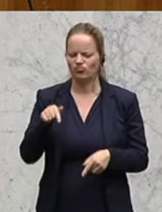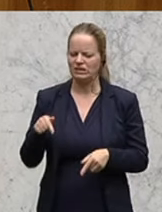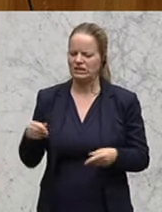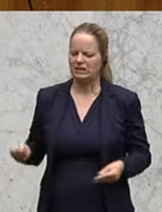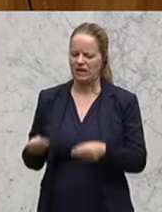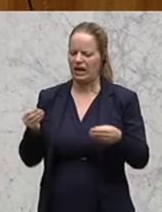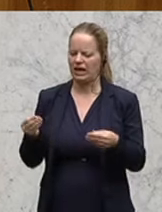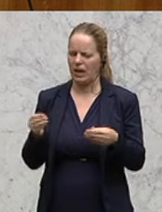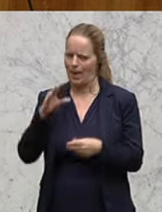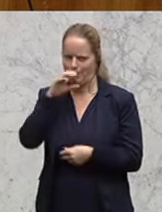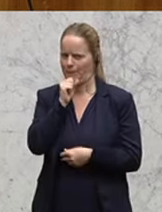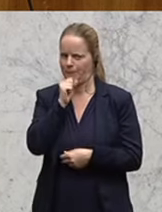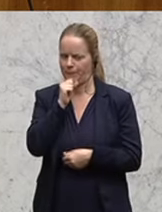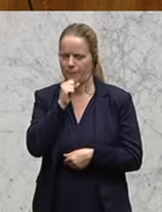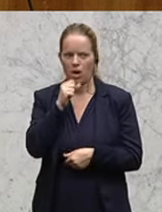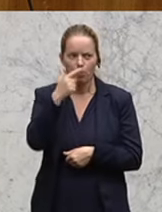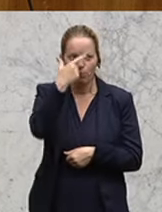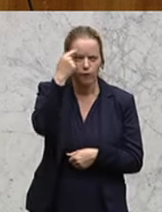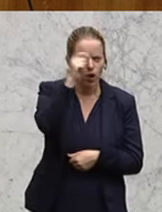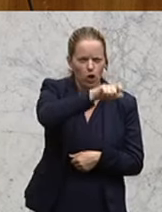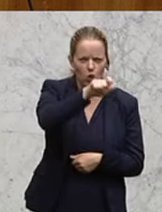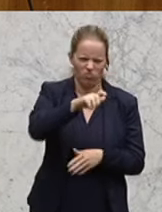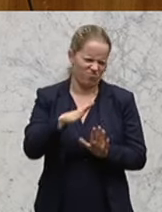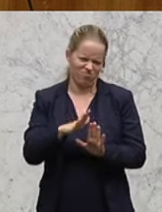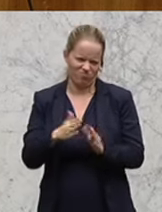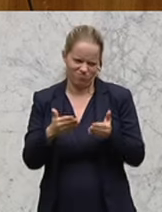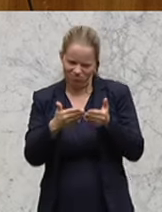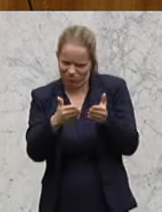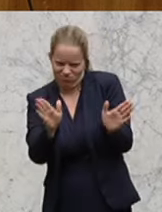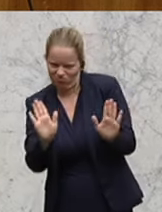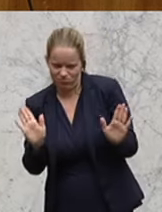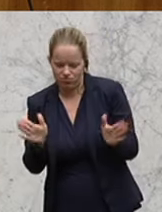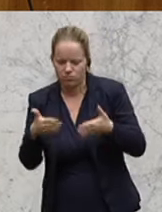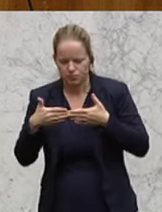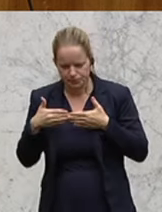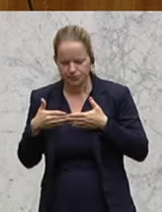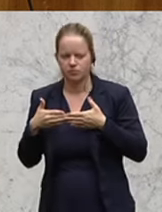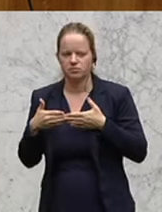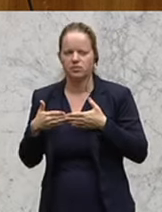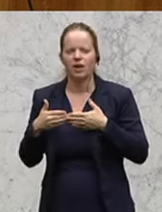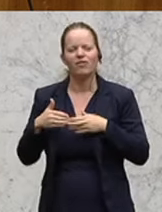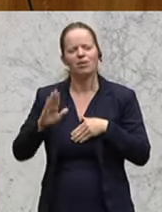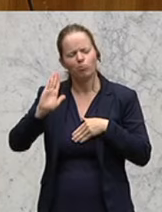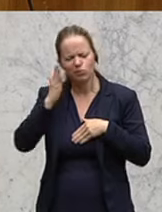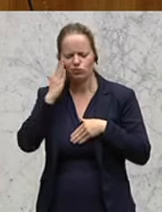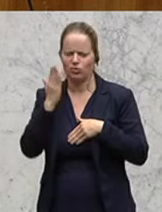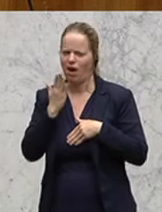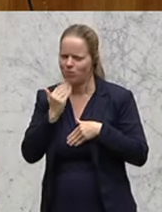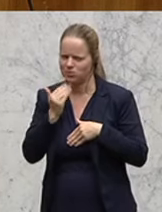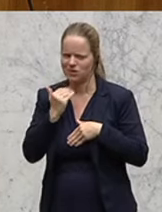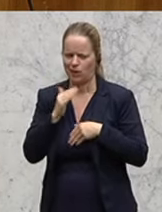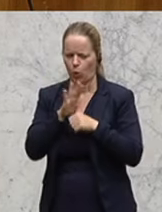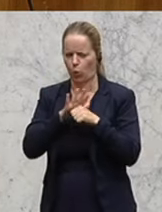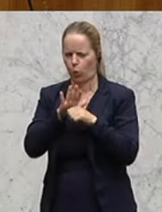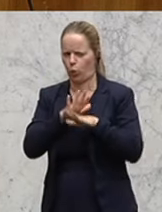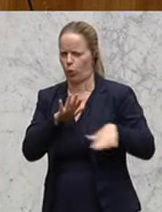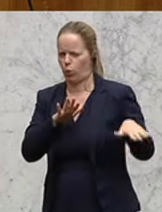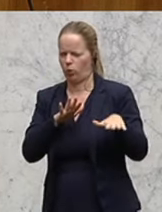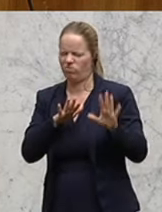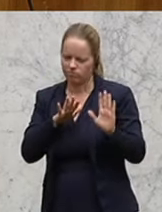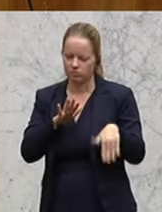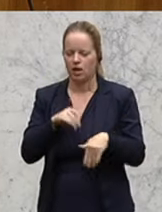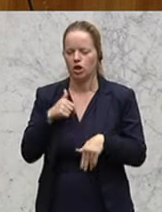halten. Sie werden die Bevölkerung bewusst täuschen. Sie werden die Milliarden, die Steuermilliarden hart erarbeiteten der Bürgerinnen